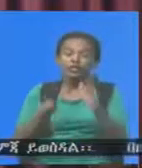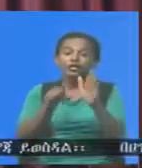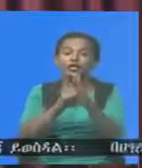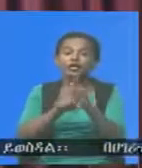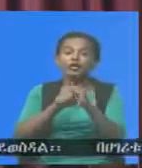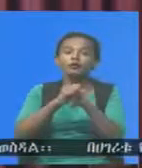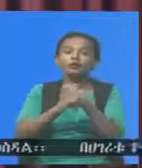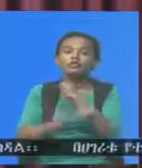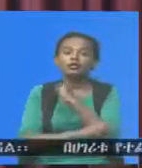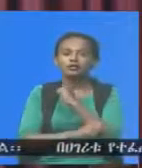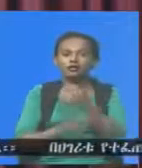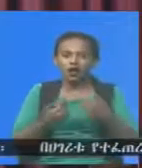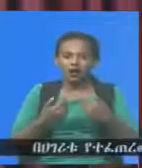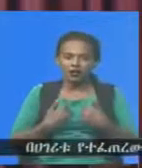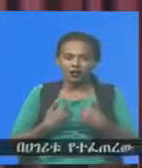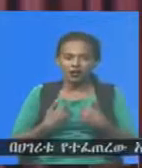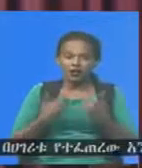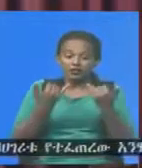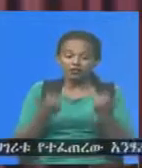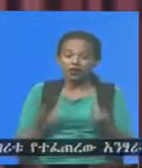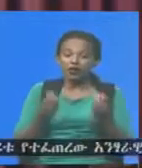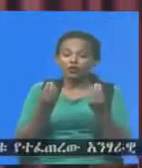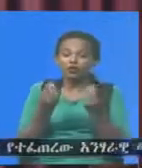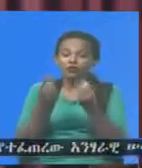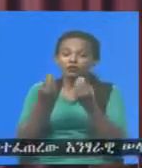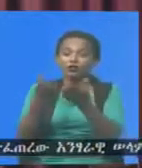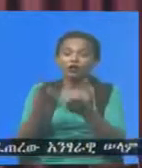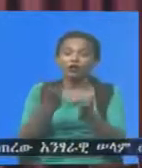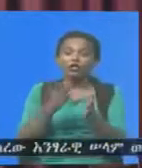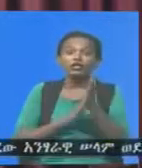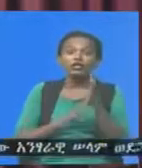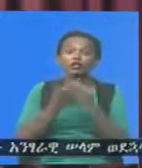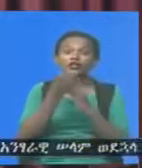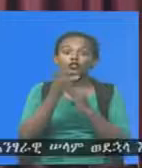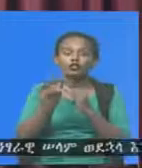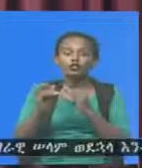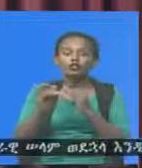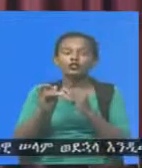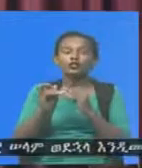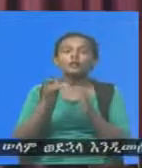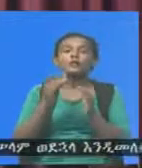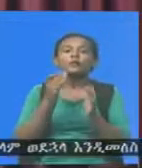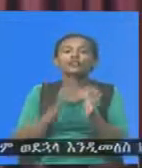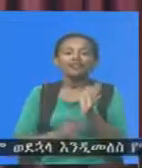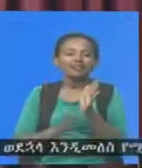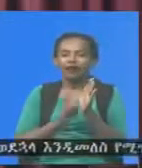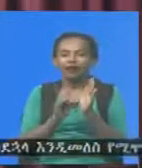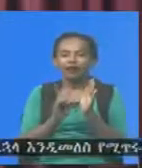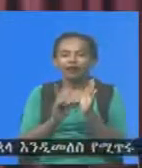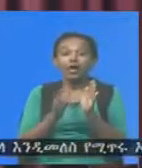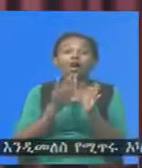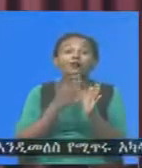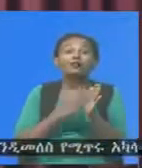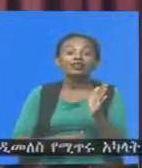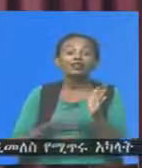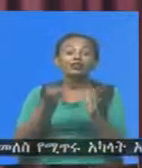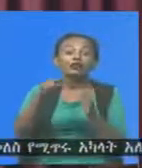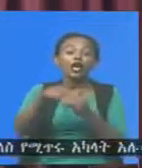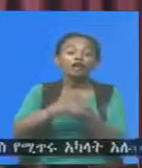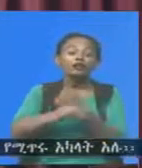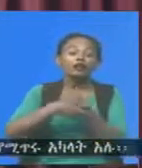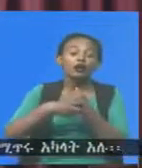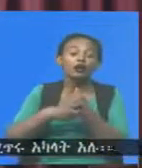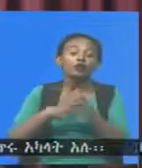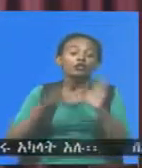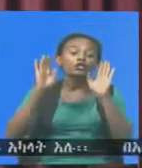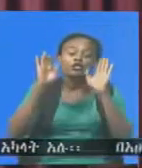አለ። እና እስካሁን የተሰጠው ይቅርታ እንጂ ምህረት አይደለም ማለት ነው። ምህረት ከሆነ ያ የሰረከውን ነገር